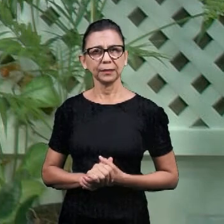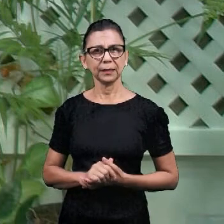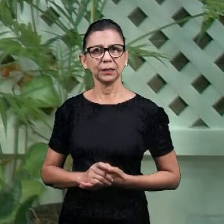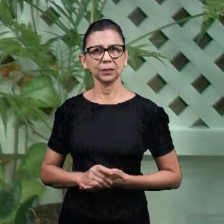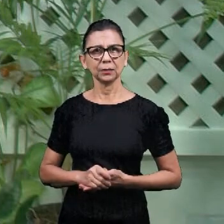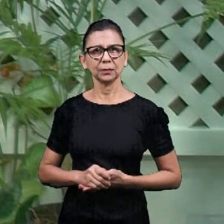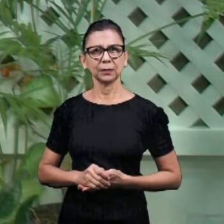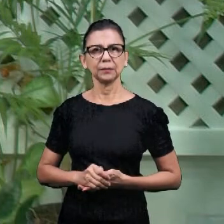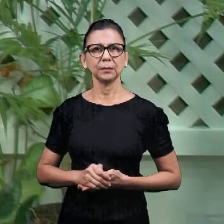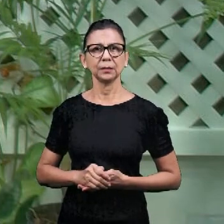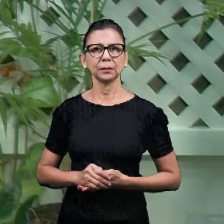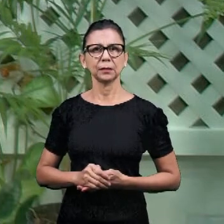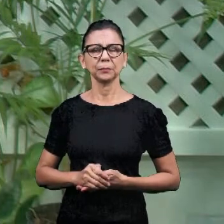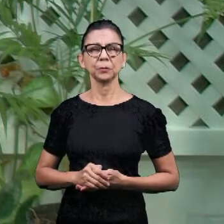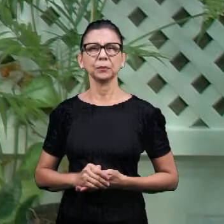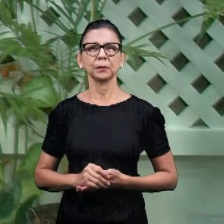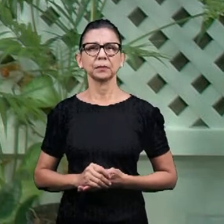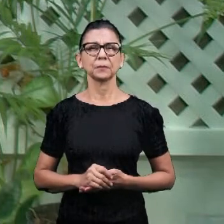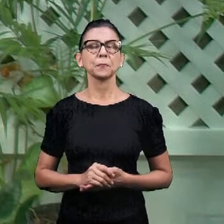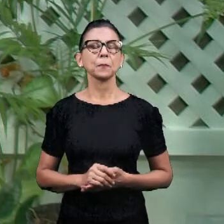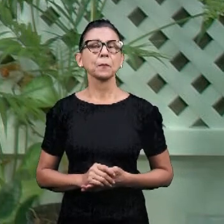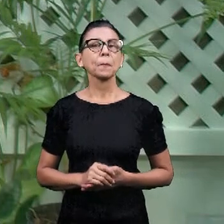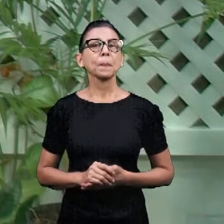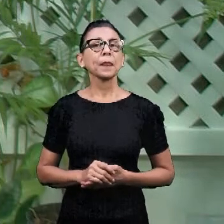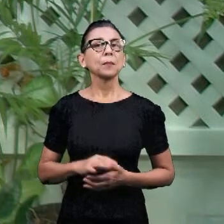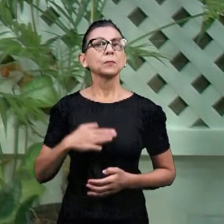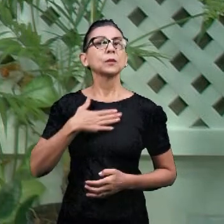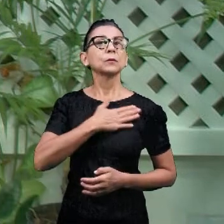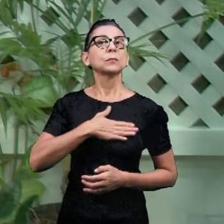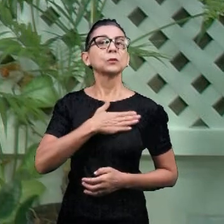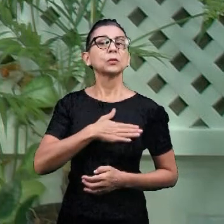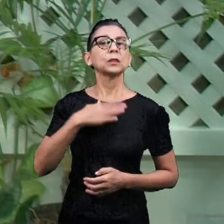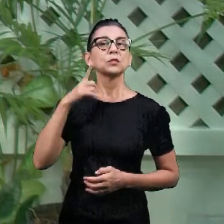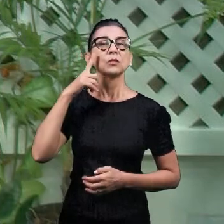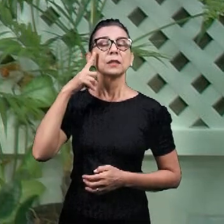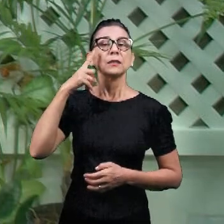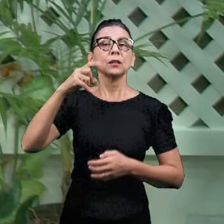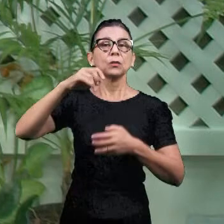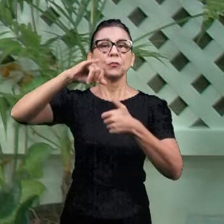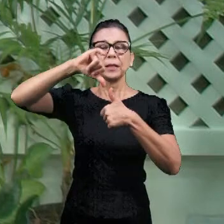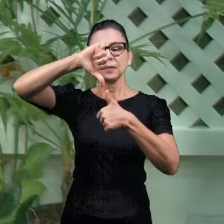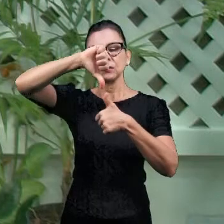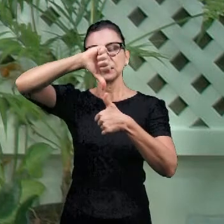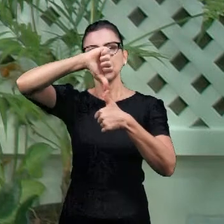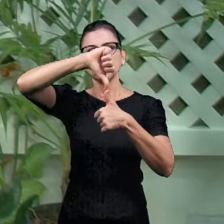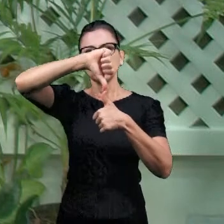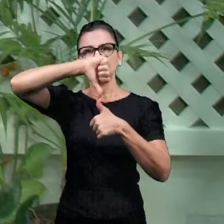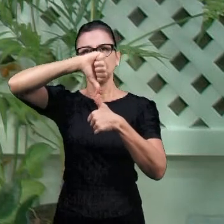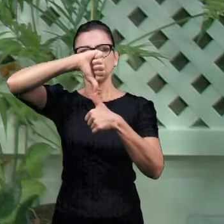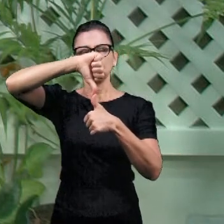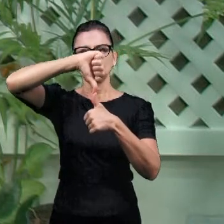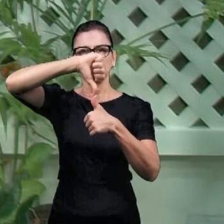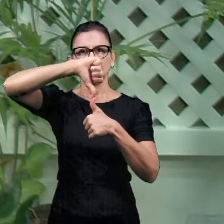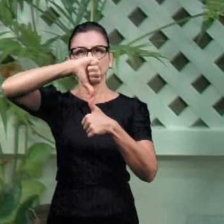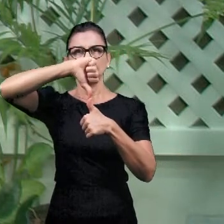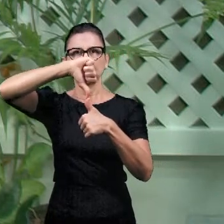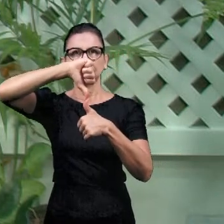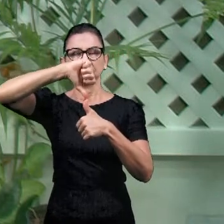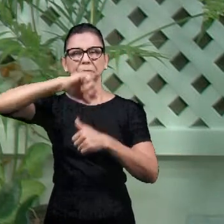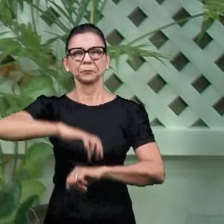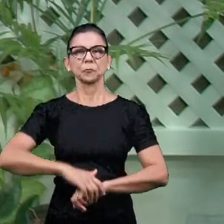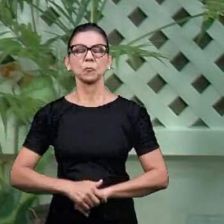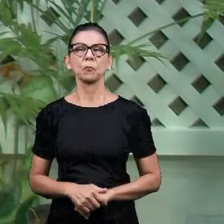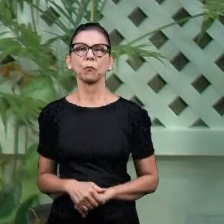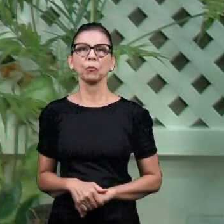j'aimerais qu'on puisse mettre un plan de l'Amérique centrale pour montrer le pasteur Gilles va faire